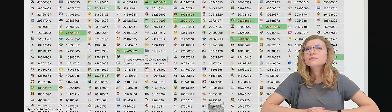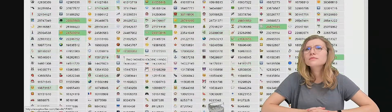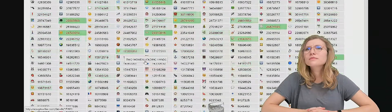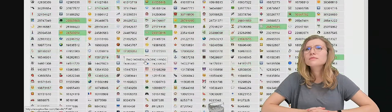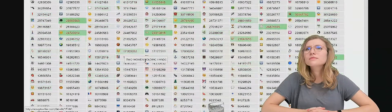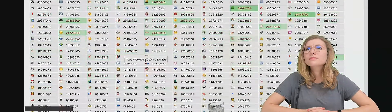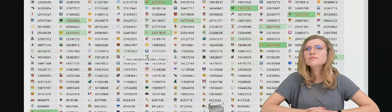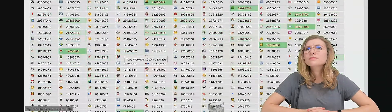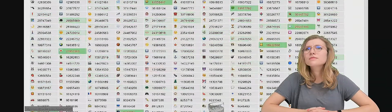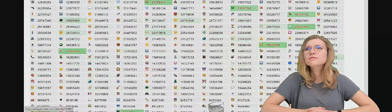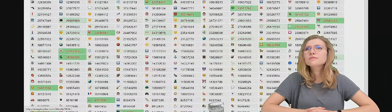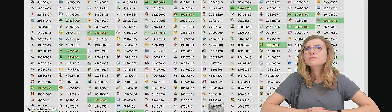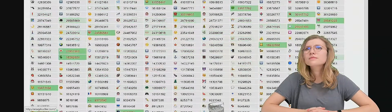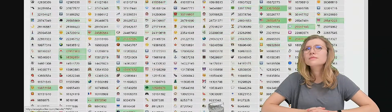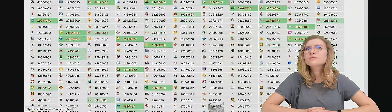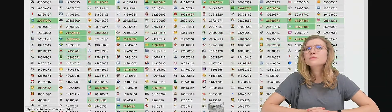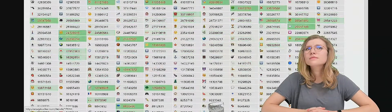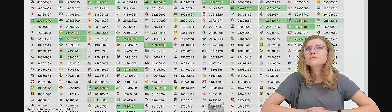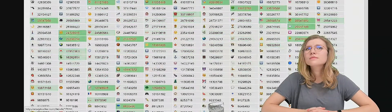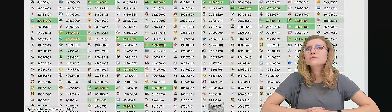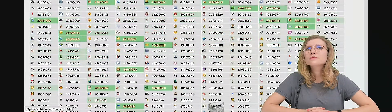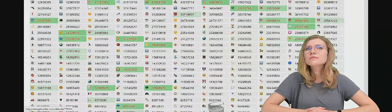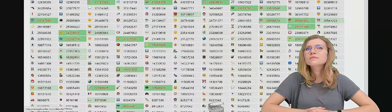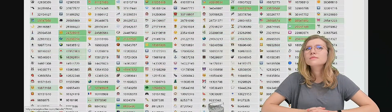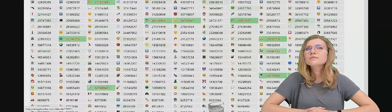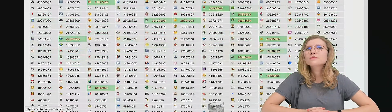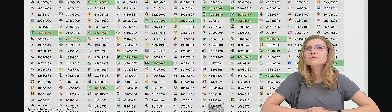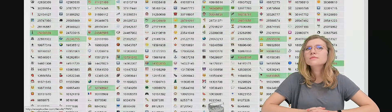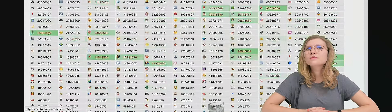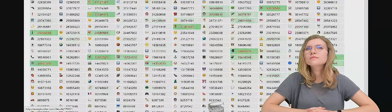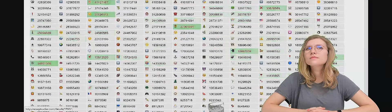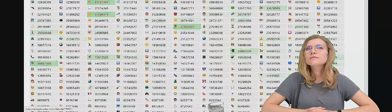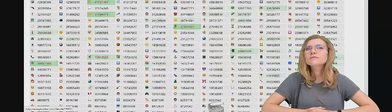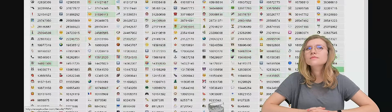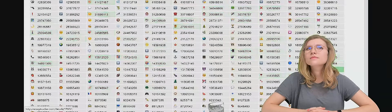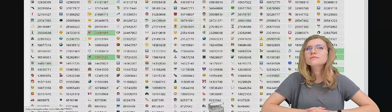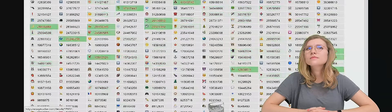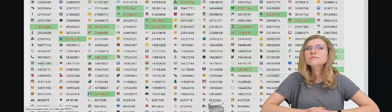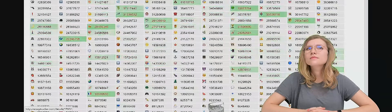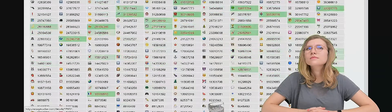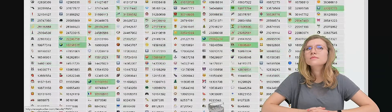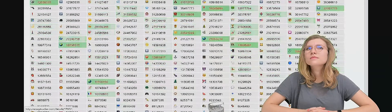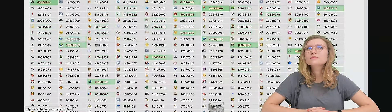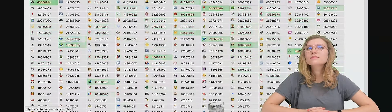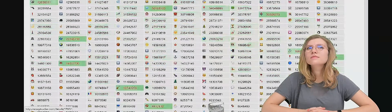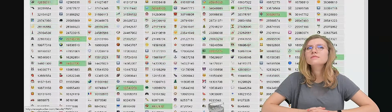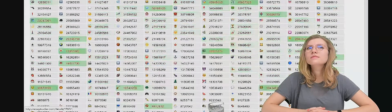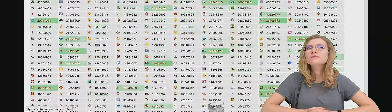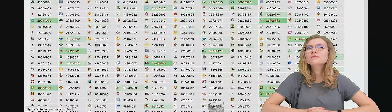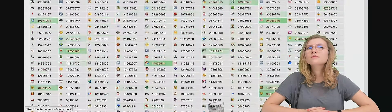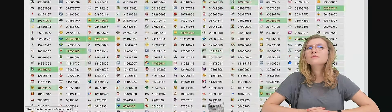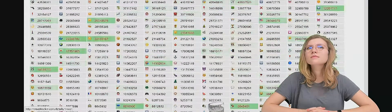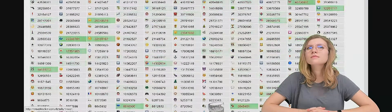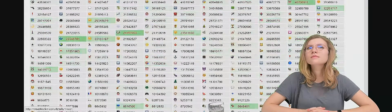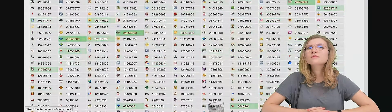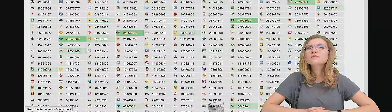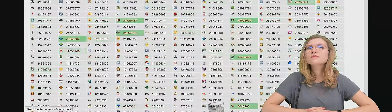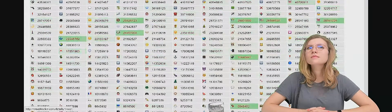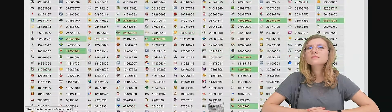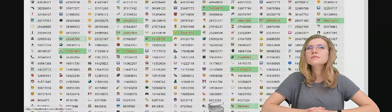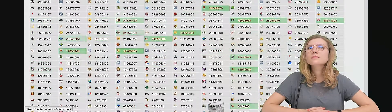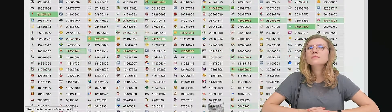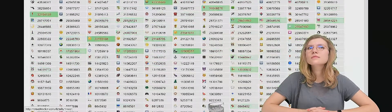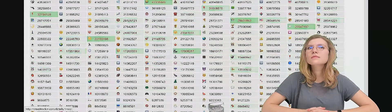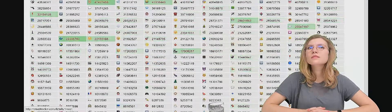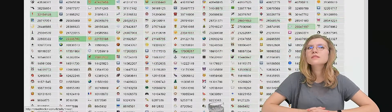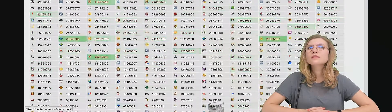gleichzeitig. Ganz oben links, hier oben in der Ecke, sieht man den Emoji, der gerade am meisten bei Twitter verwendet wird.